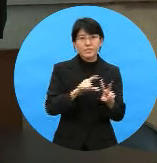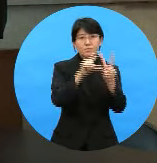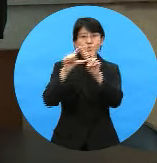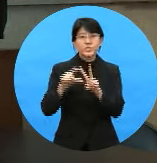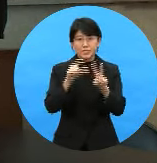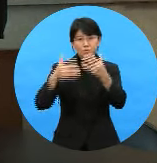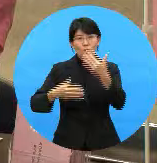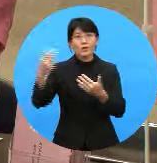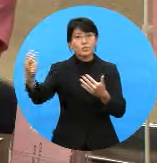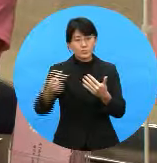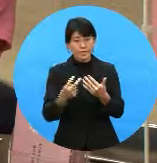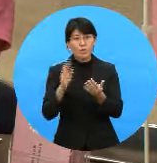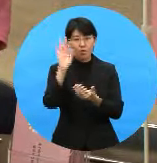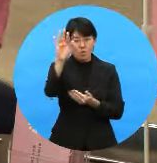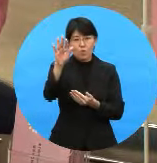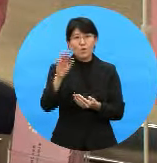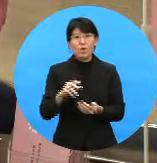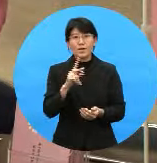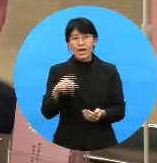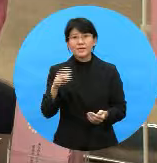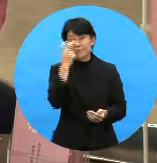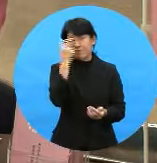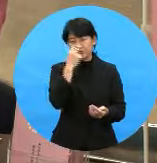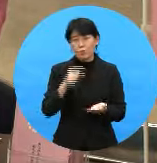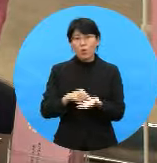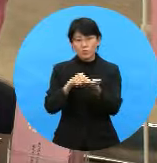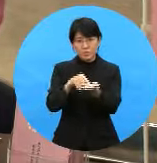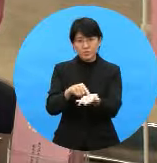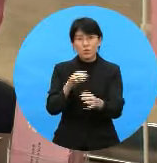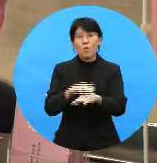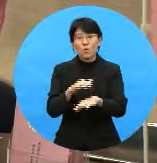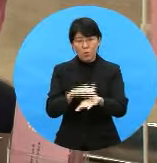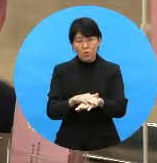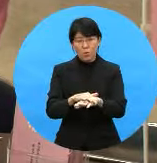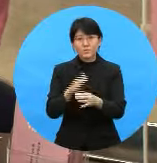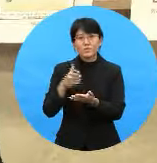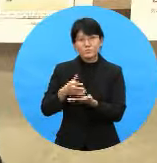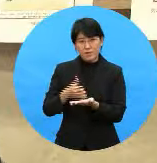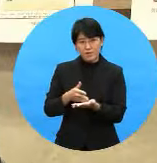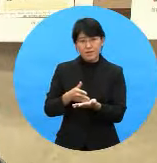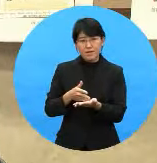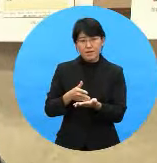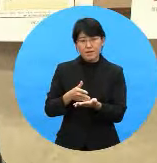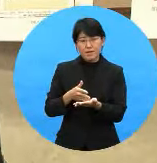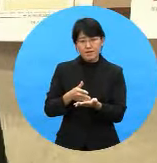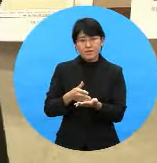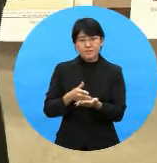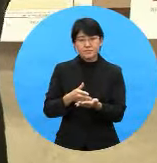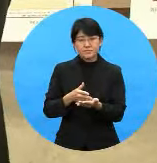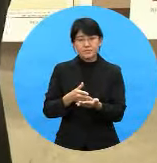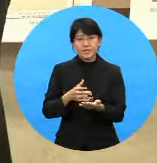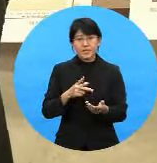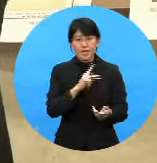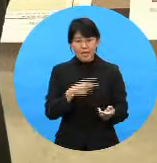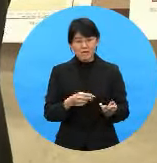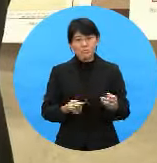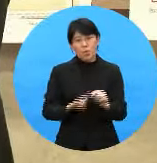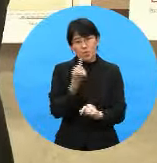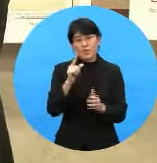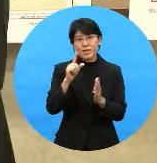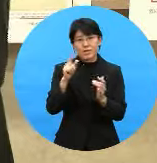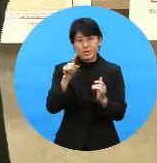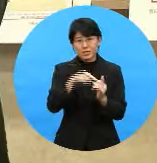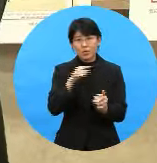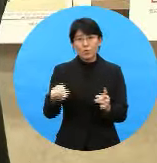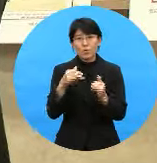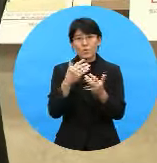を鑑賞した後、区のがん検診の申し込み方法の説明、そして乳がんにかかった方